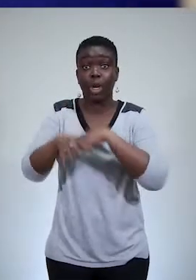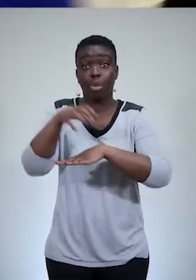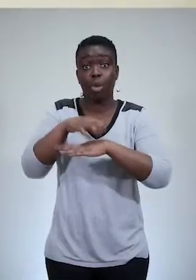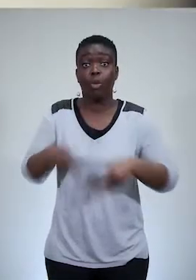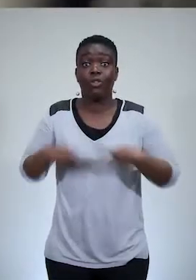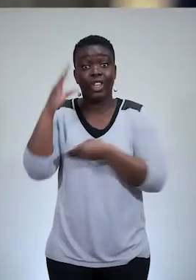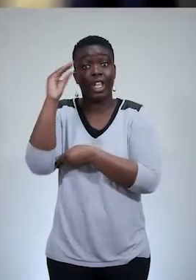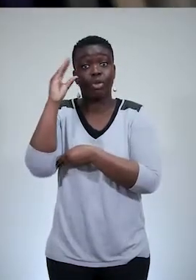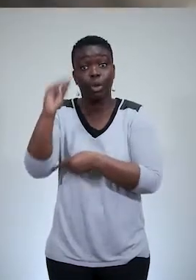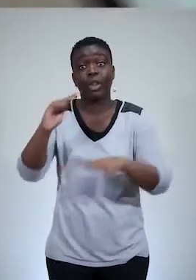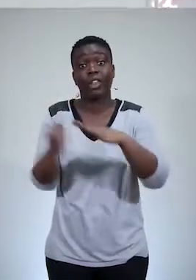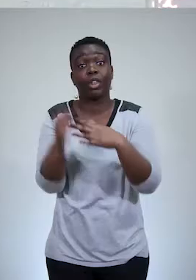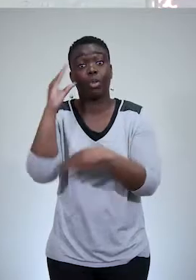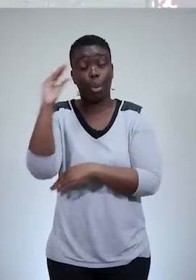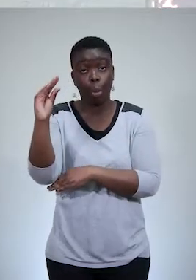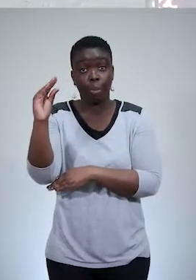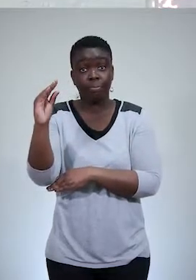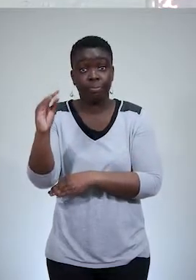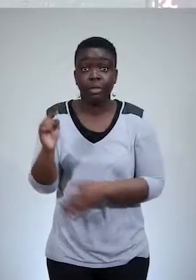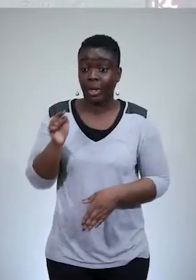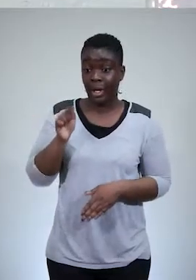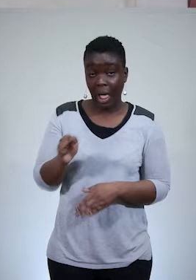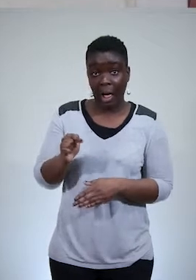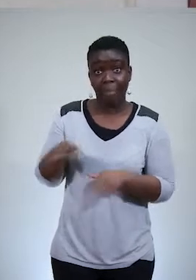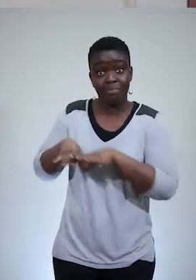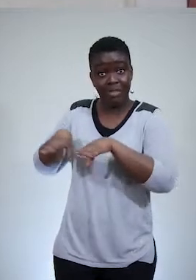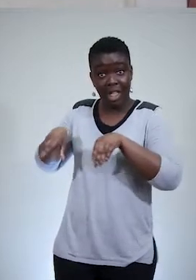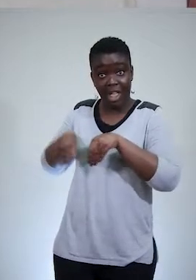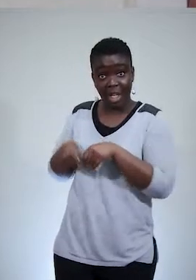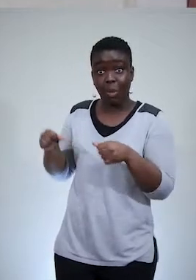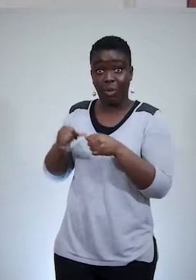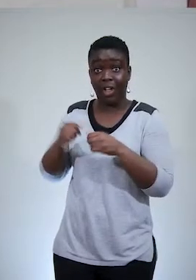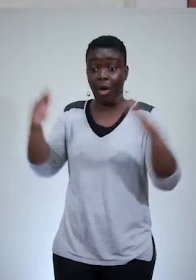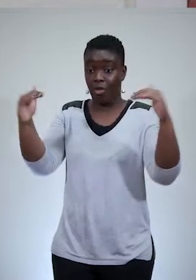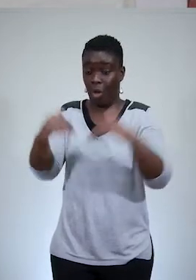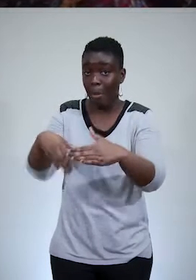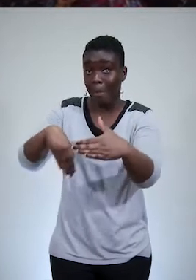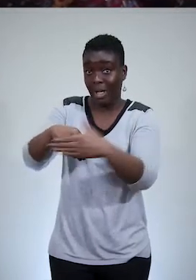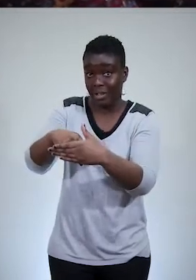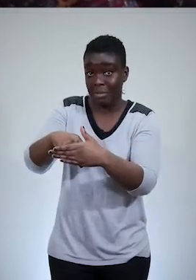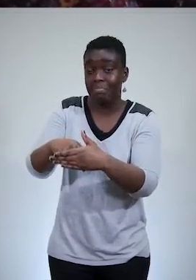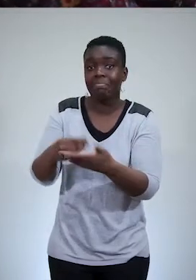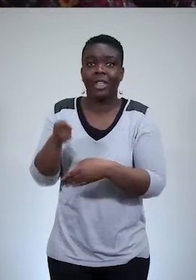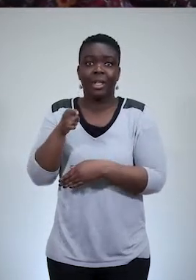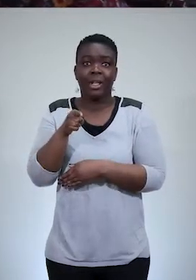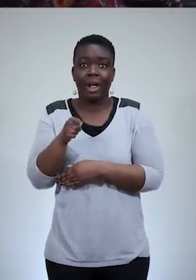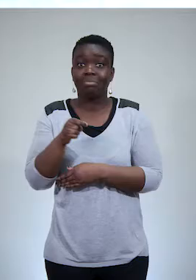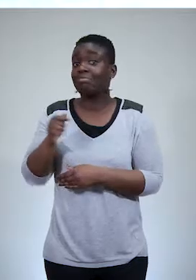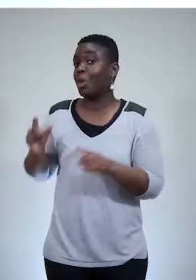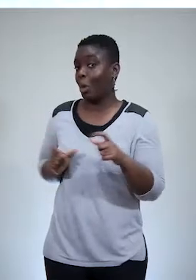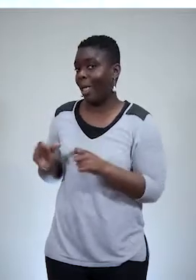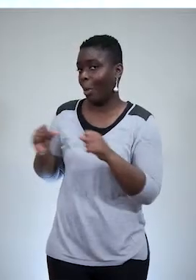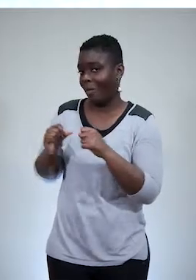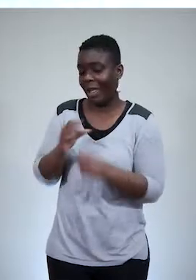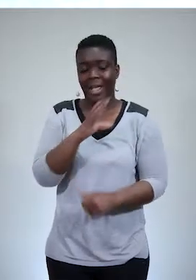handicap sensoriel est de faire le premier pas, d'aller voir le référent handicap de l'école et d'en parler, de voir ce qui est possible ou pas de mettre en place dans